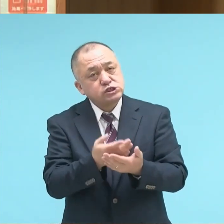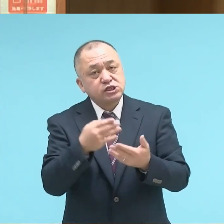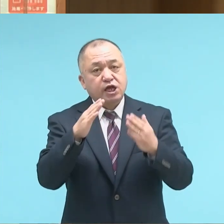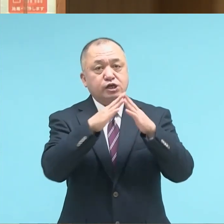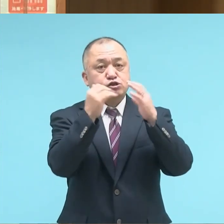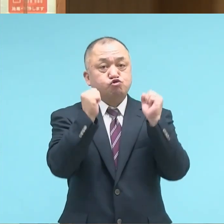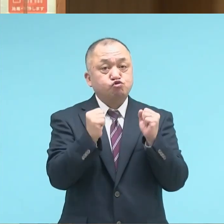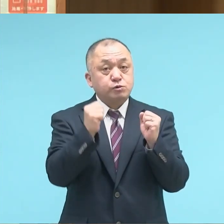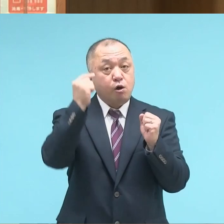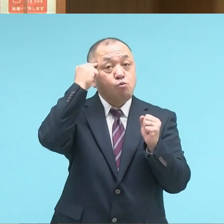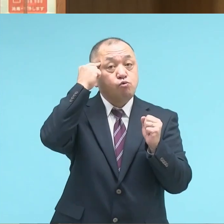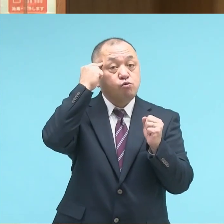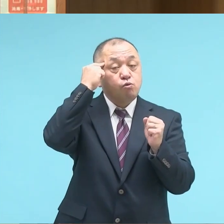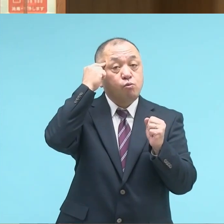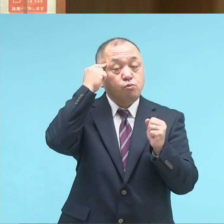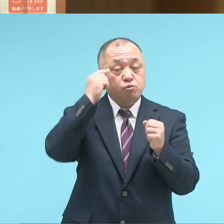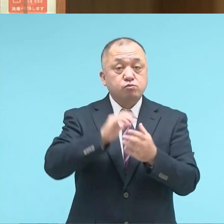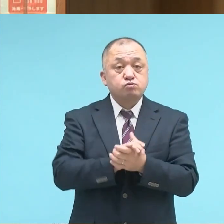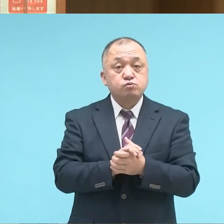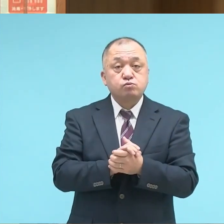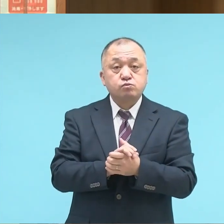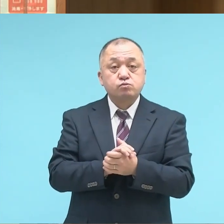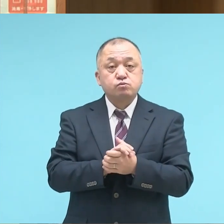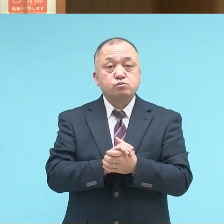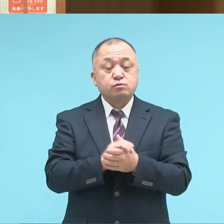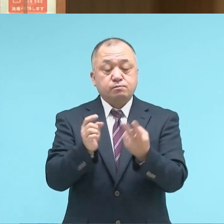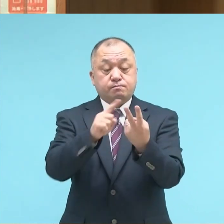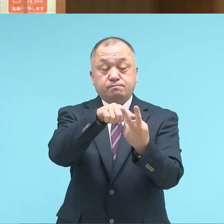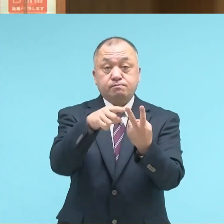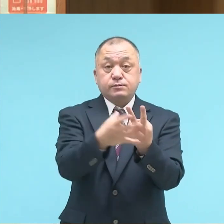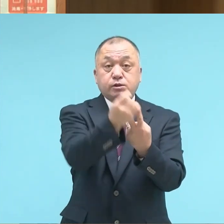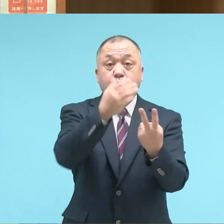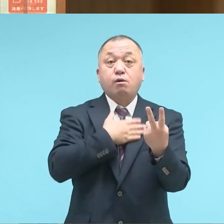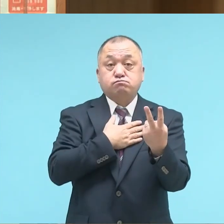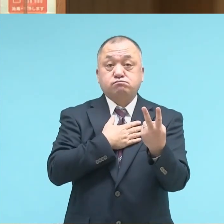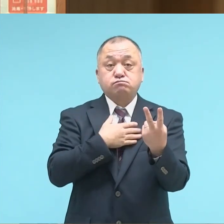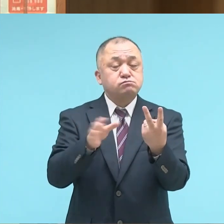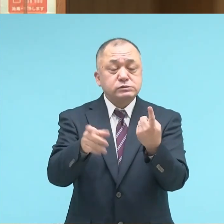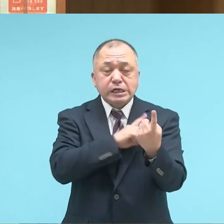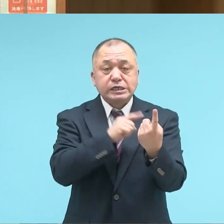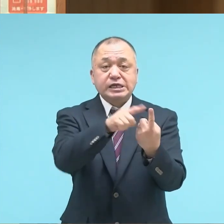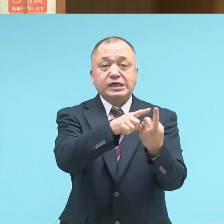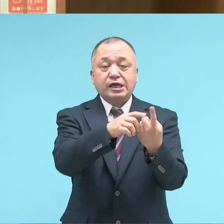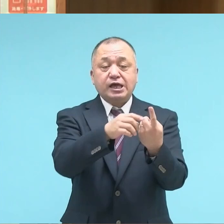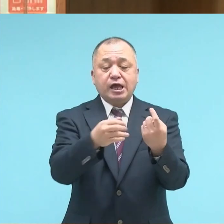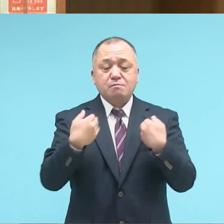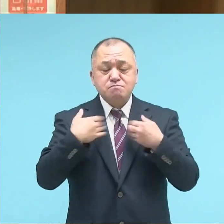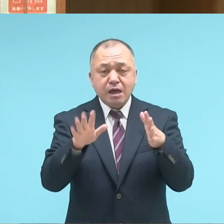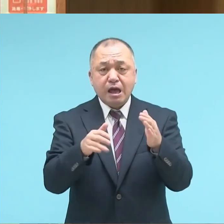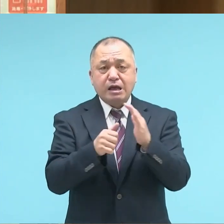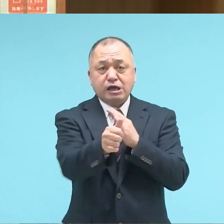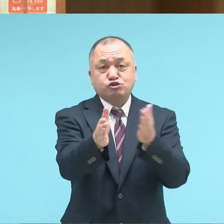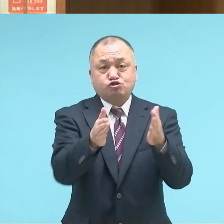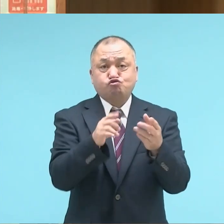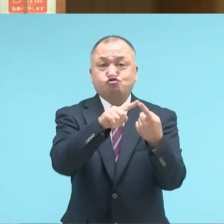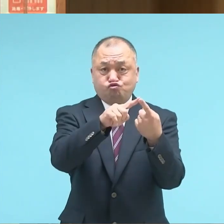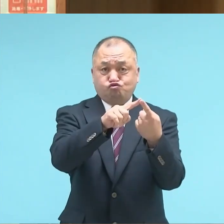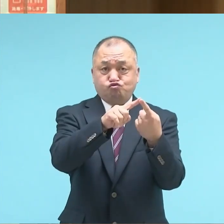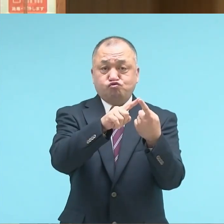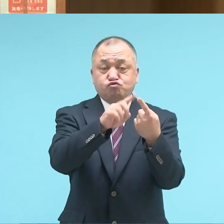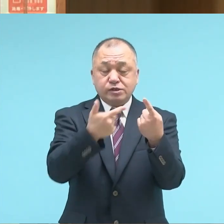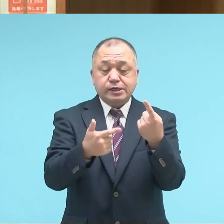のかなと思うんですけれども、セットならまだ分かるんです。先に不要不急の外出自粛があって、往来